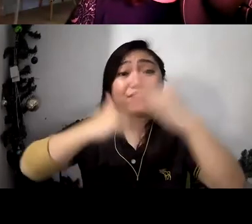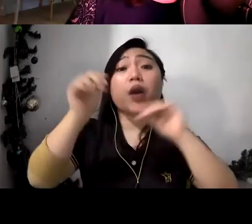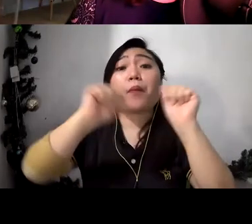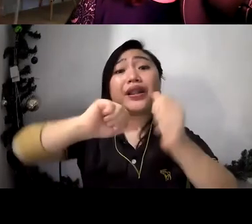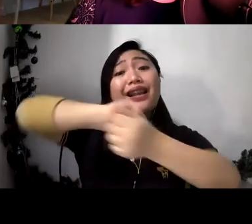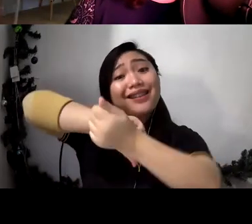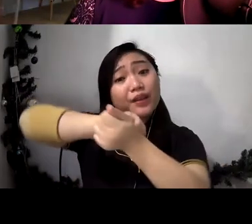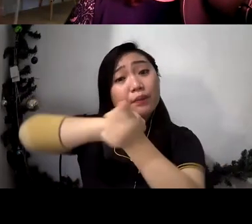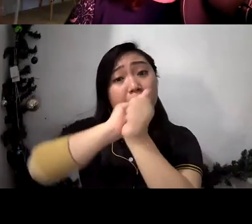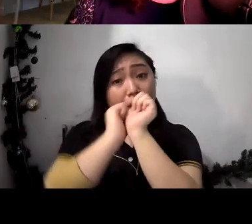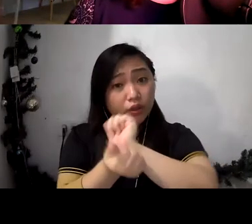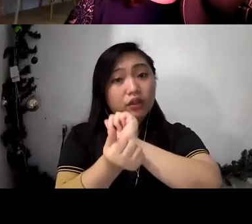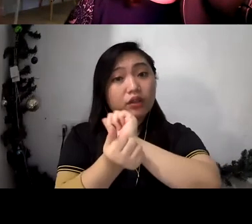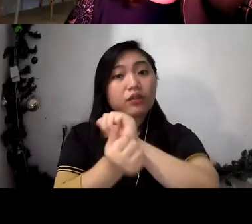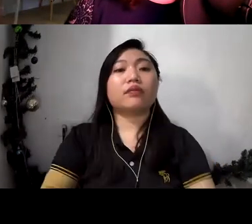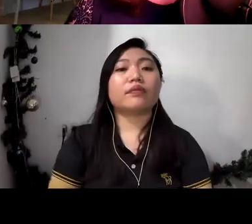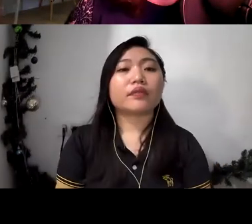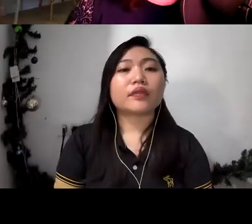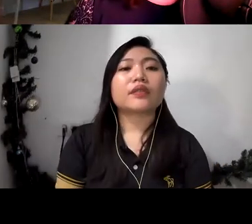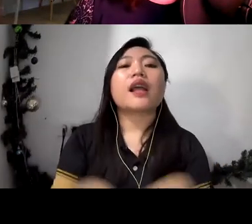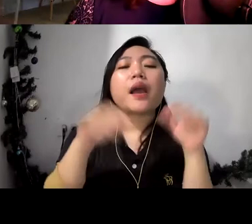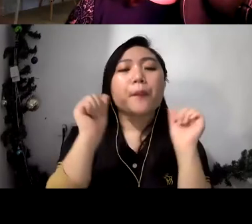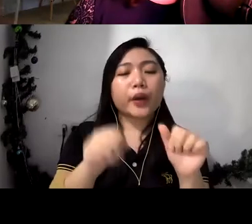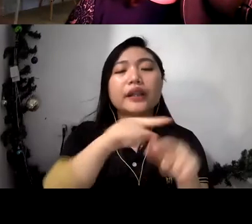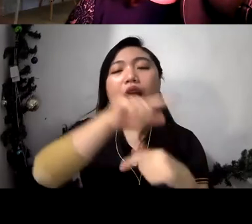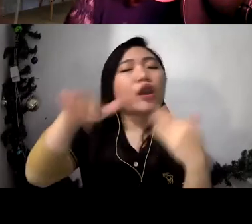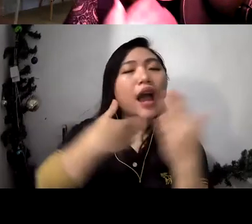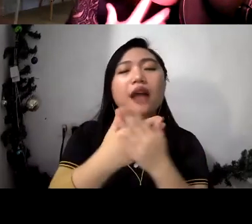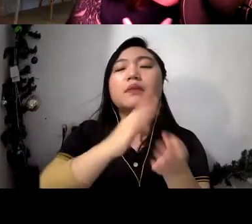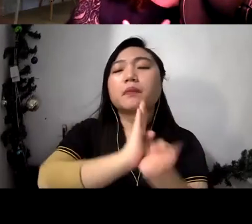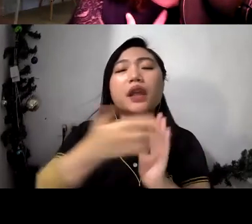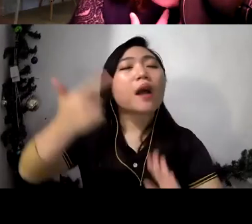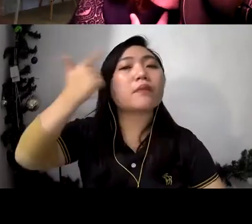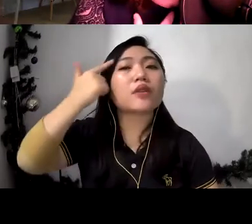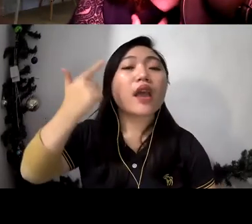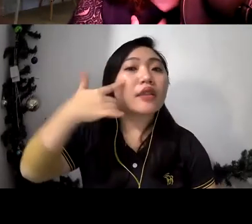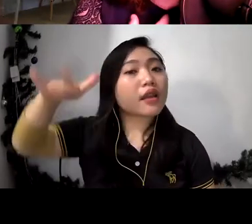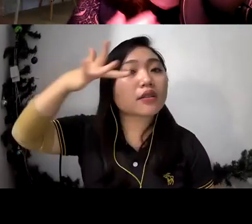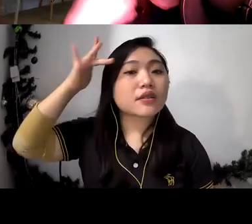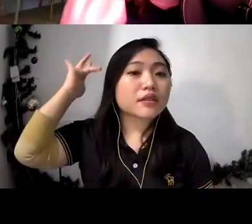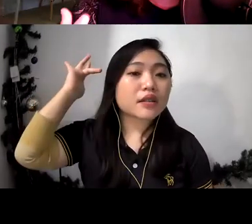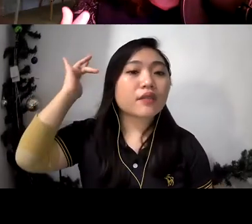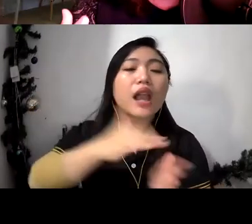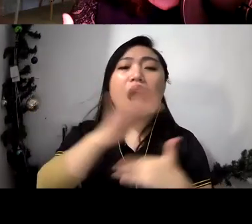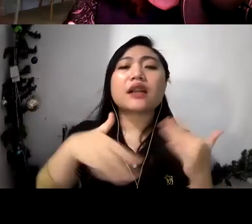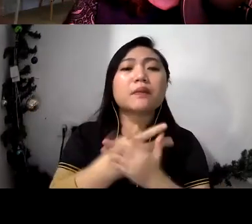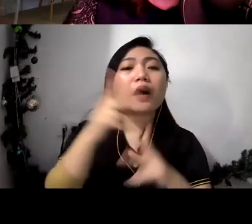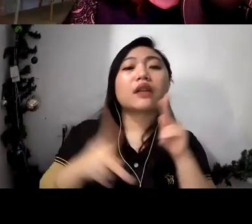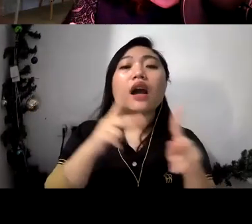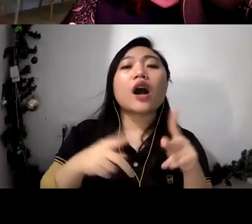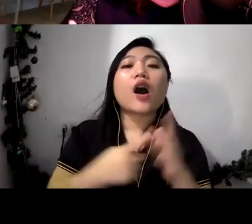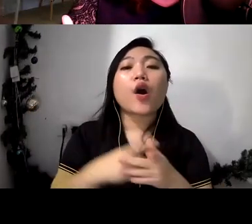nating mabago. Anyone can be gender sensitive, no? For while tayong mga tao ang lumilikha ng